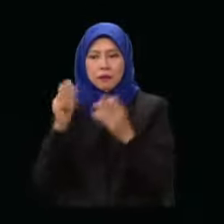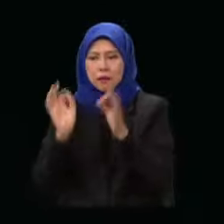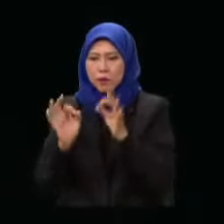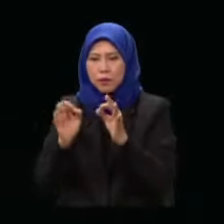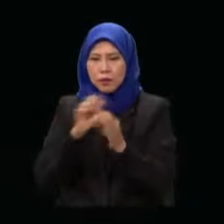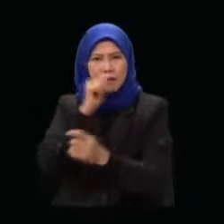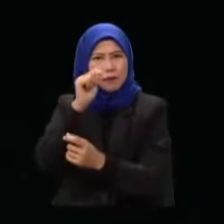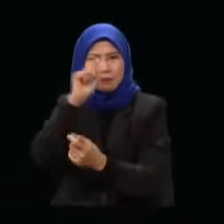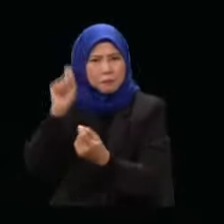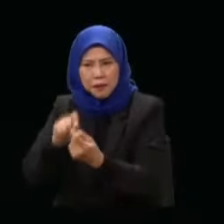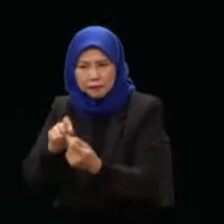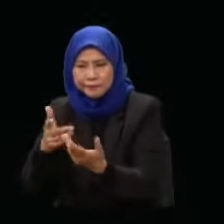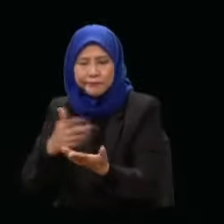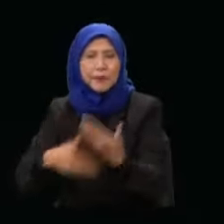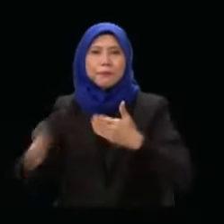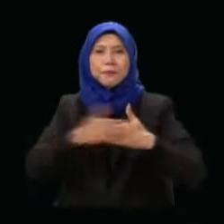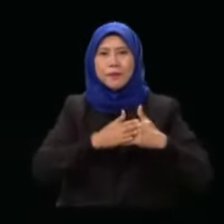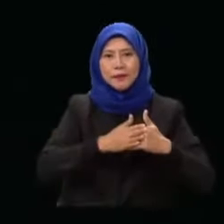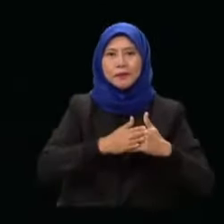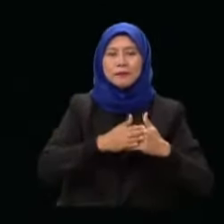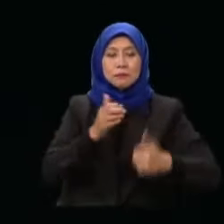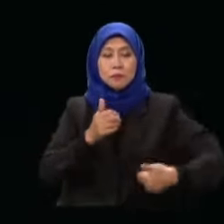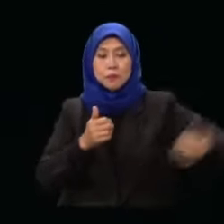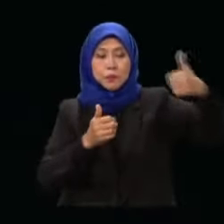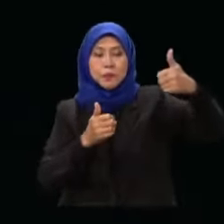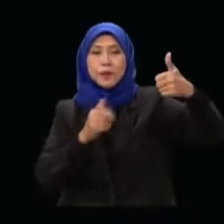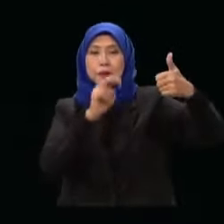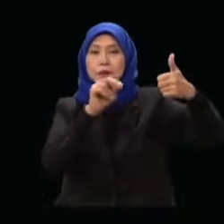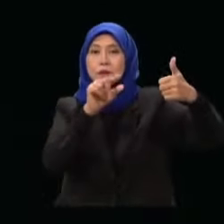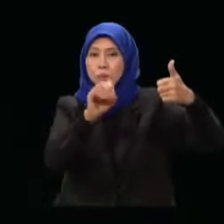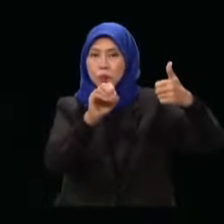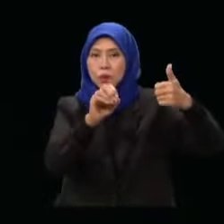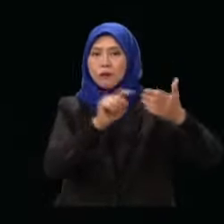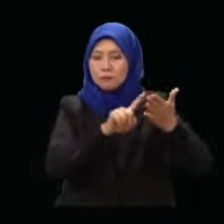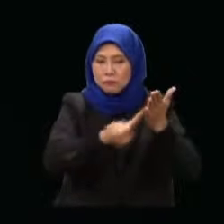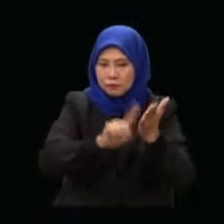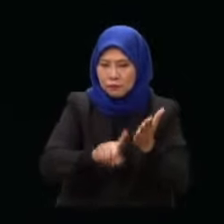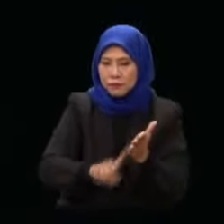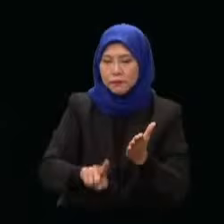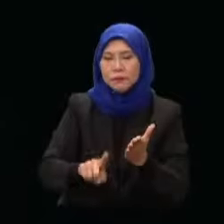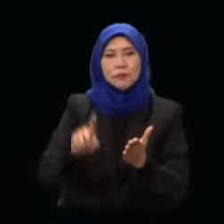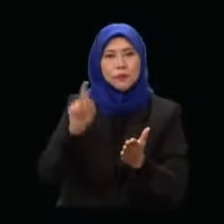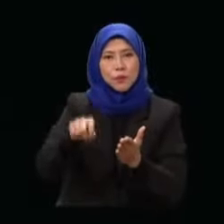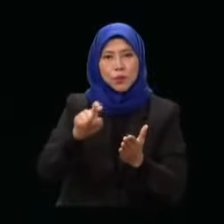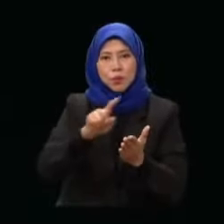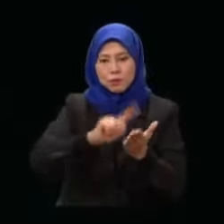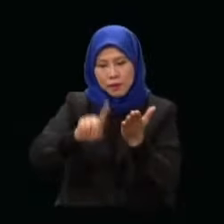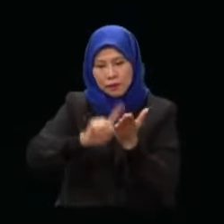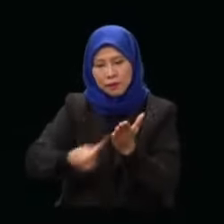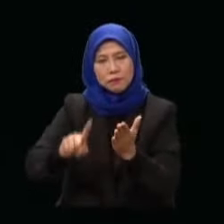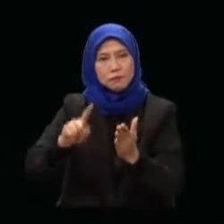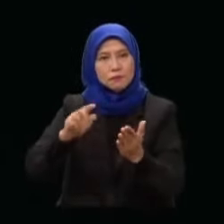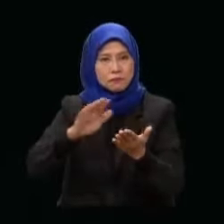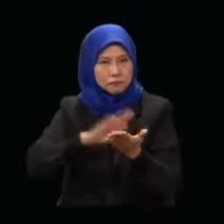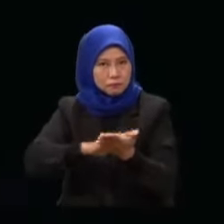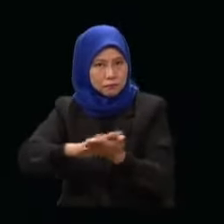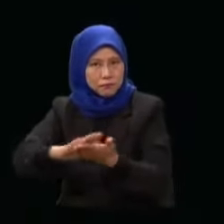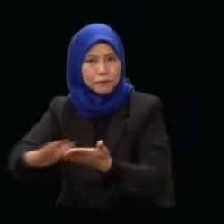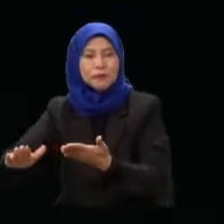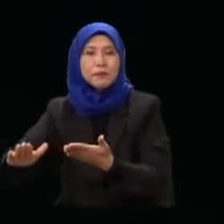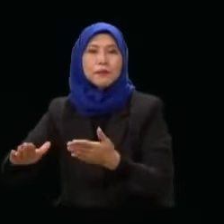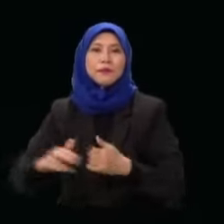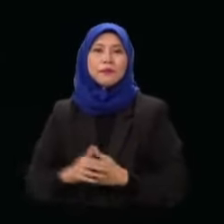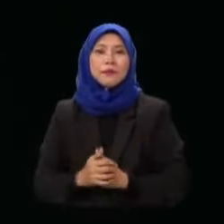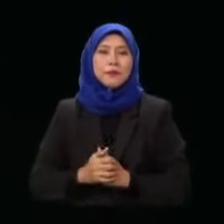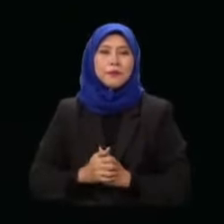tak tepat kita akan balik 10 kepada badannya njokep pun iya Bu aku menantu objek kajian dan Bilo semua